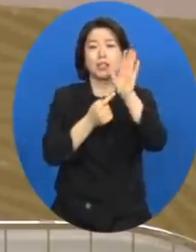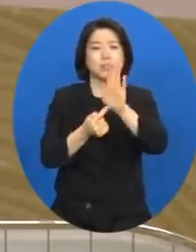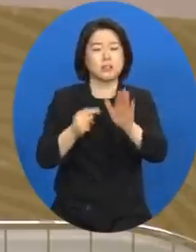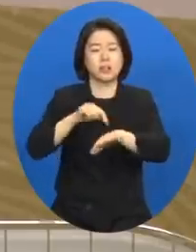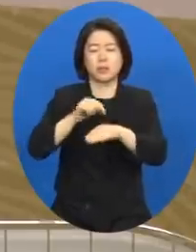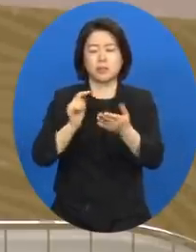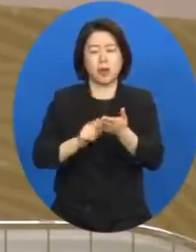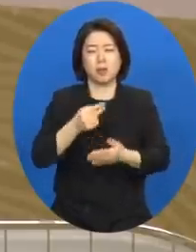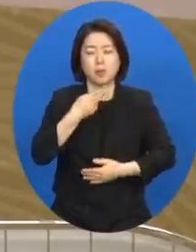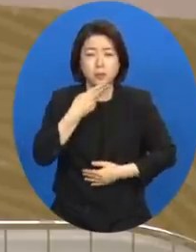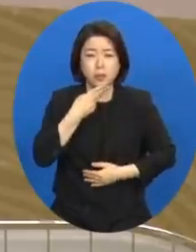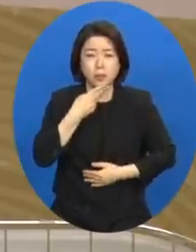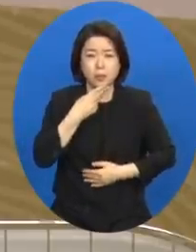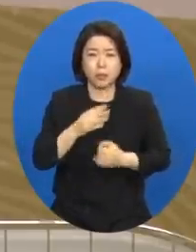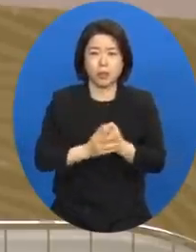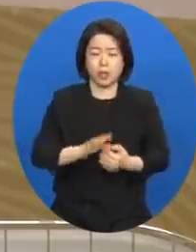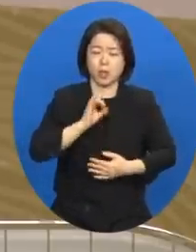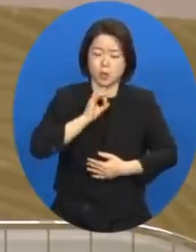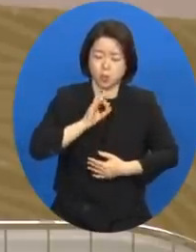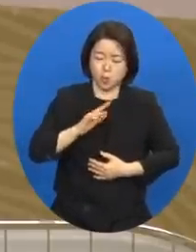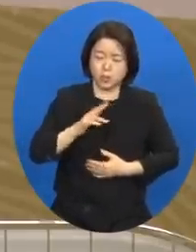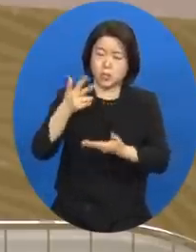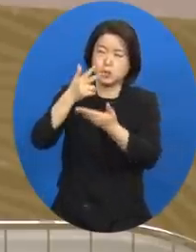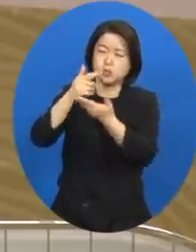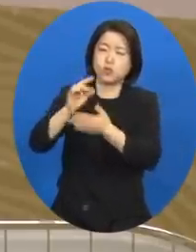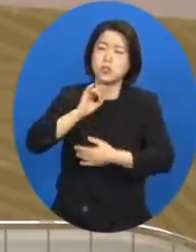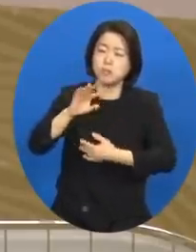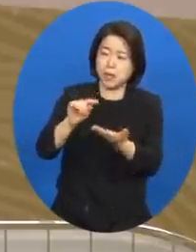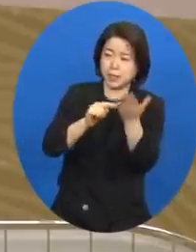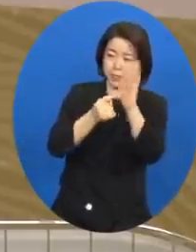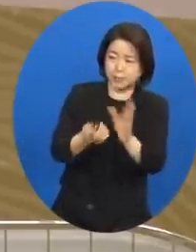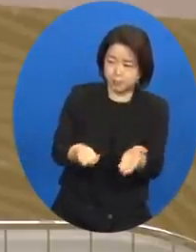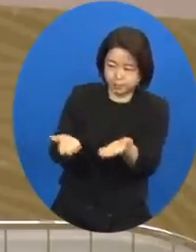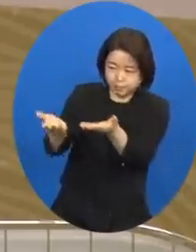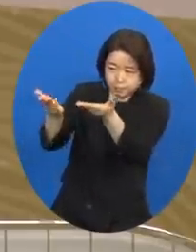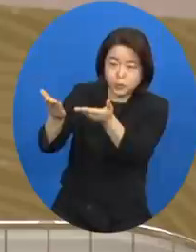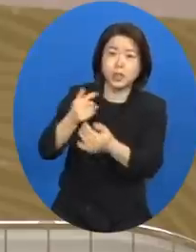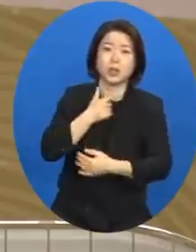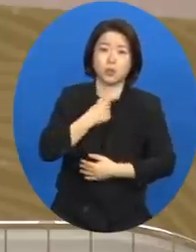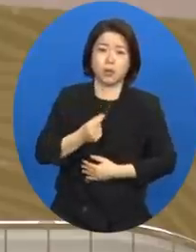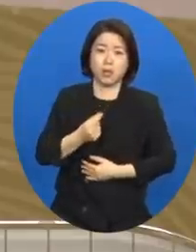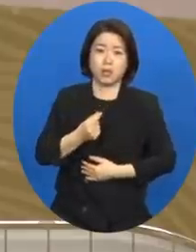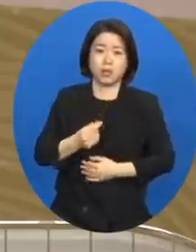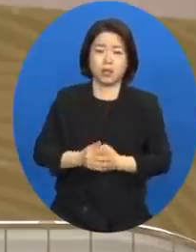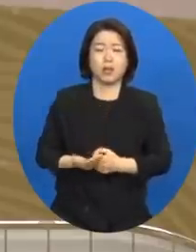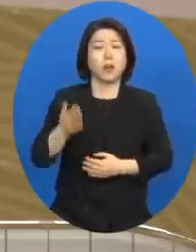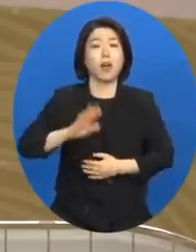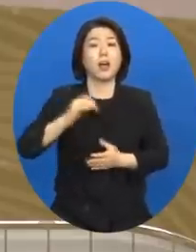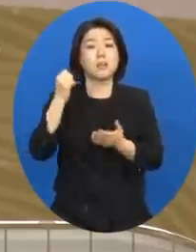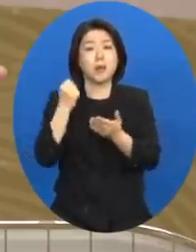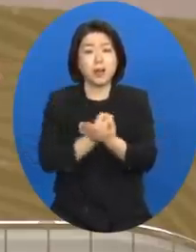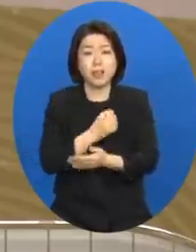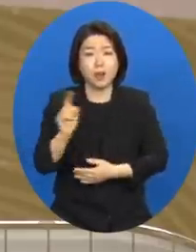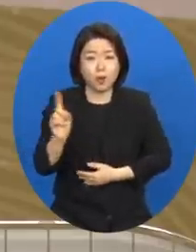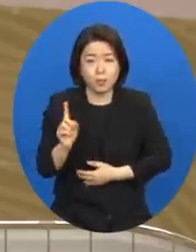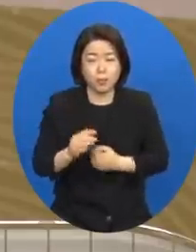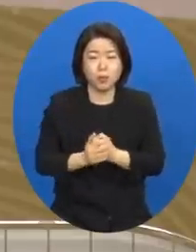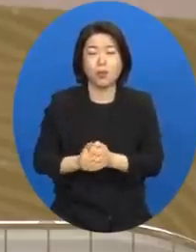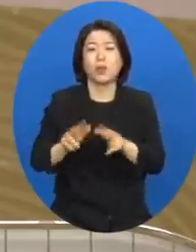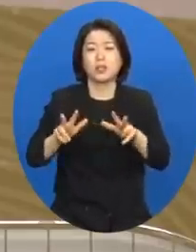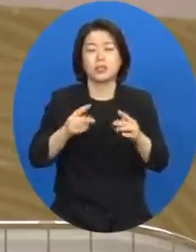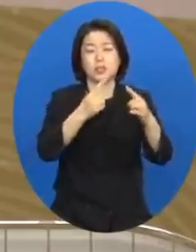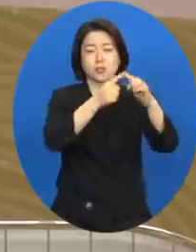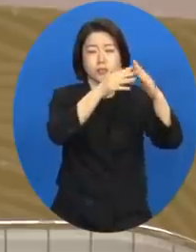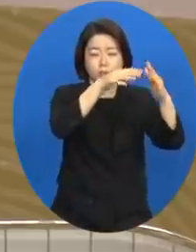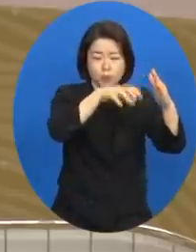오직 주 예수님만 드러내기를 원했습니다. 그런데 안타깝게도 지금